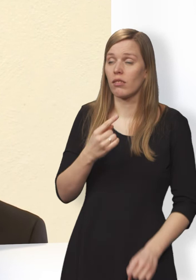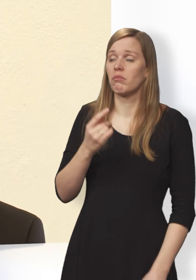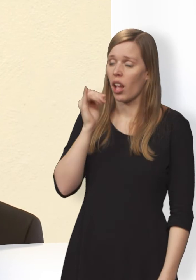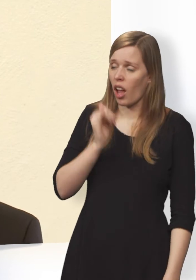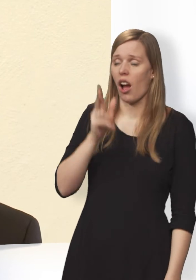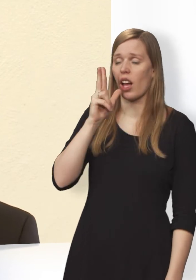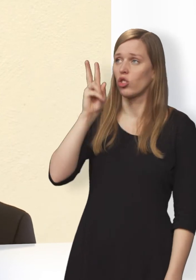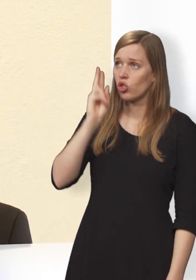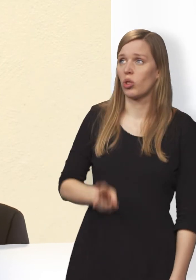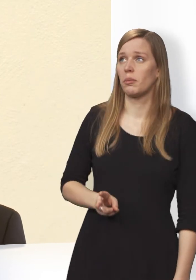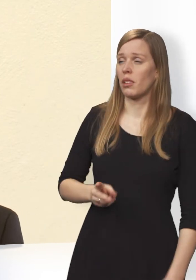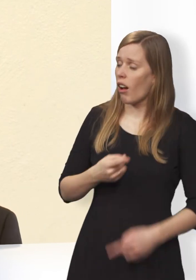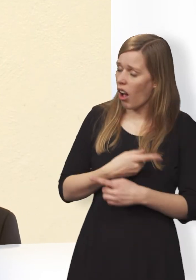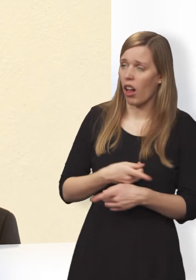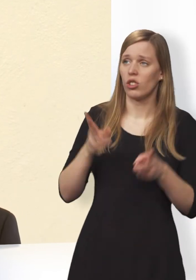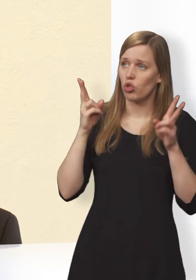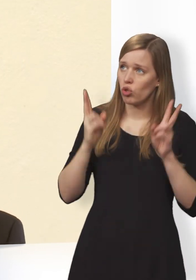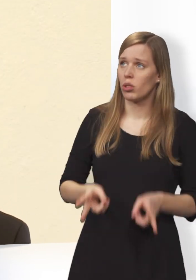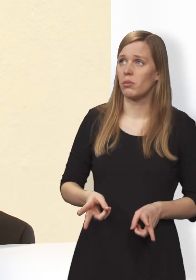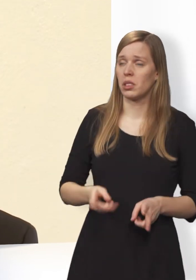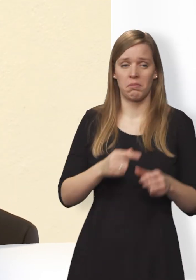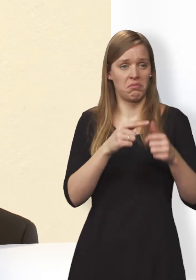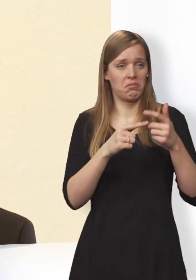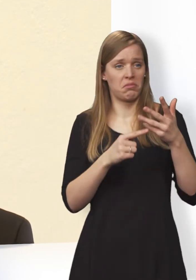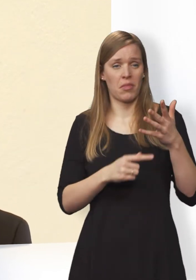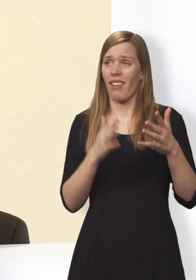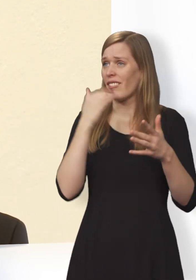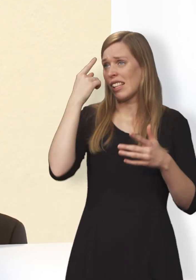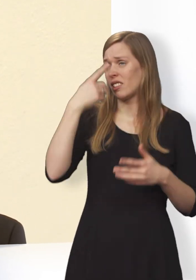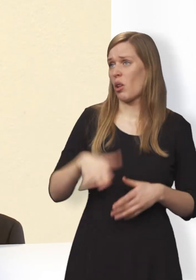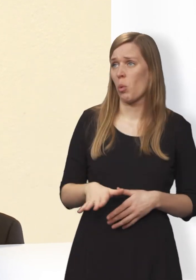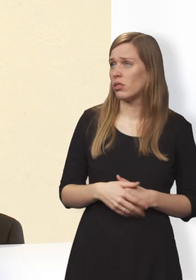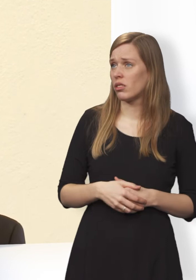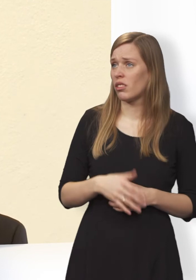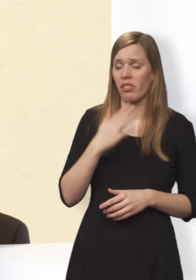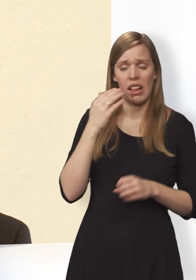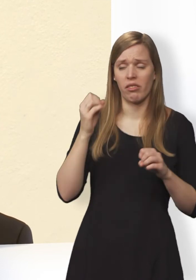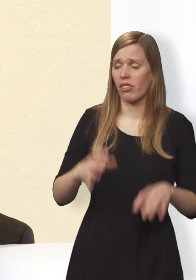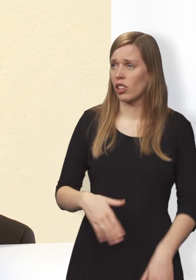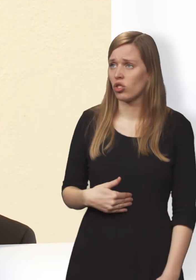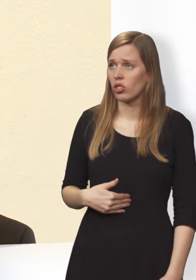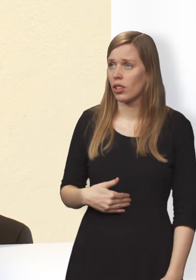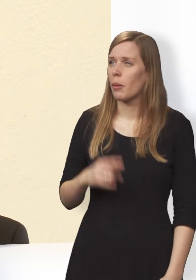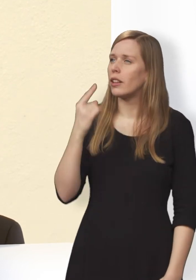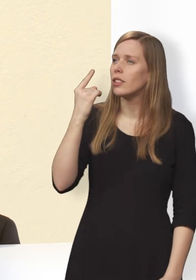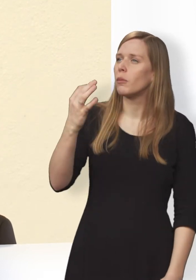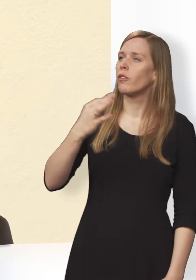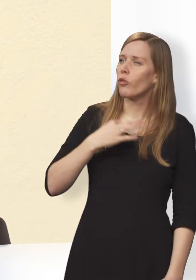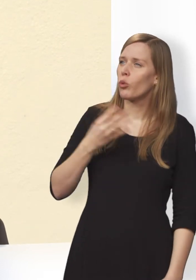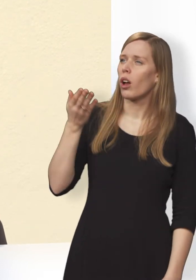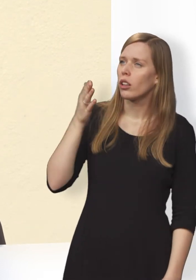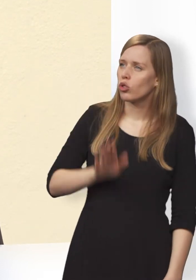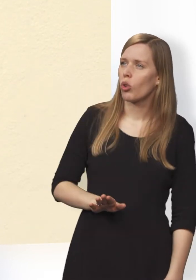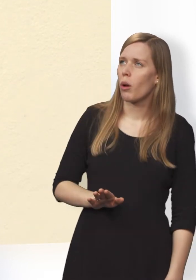in allem hast du recht viel sinnlosigkeit aber bist du nicht für mich gestorben